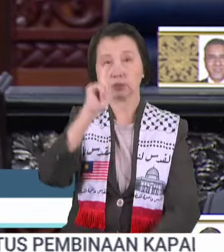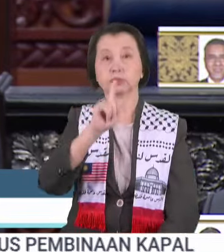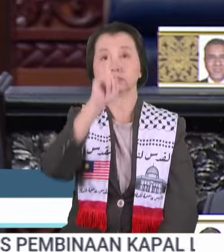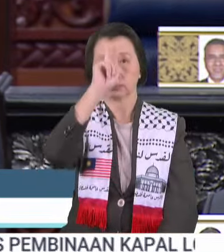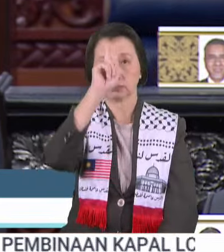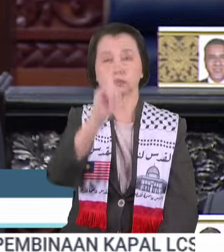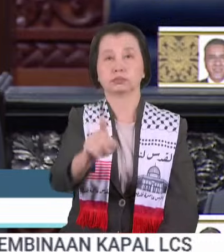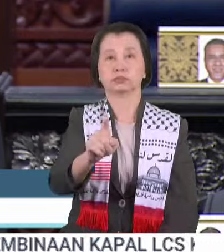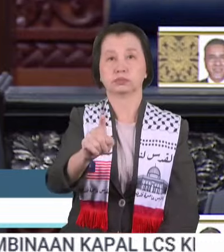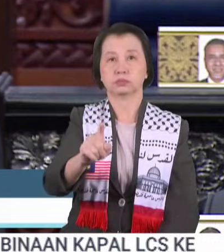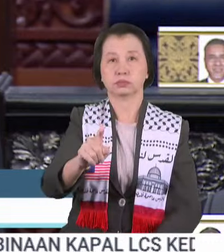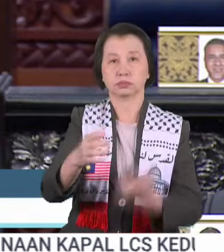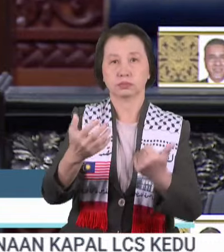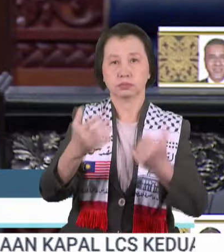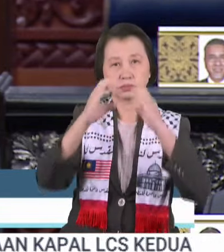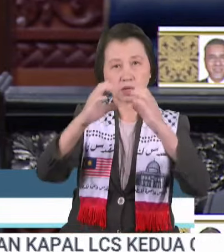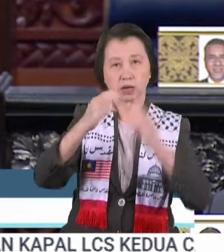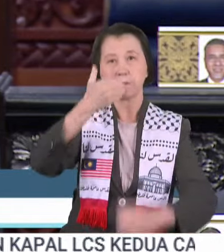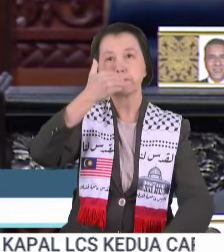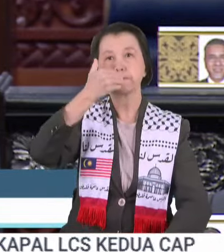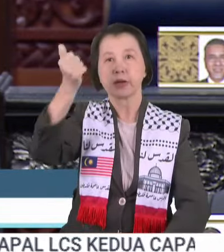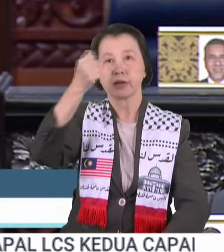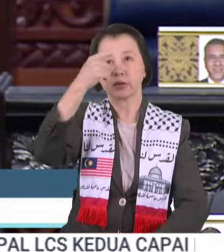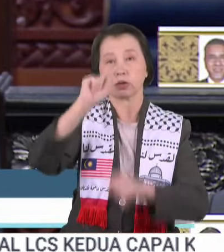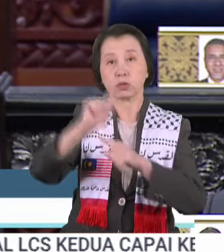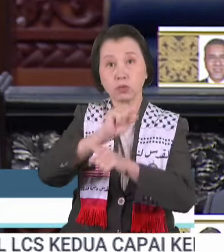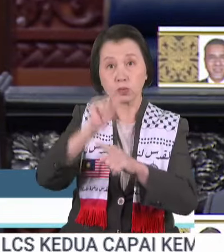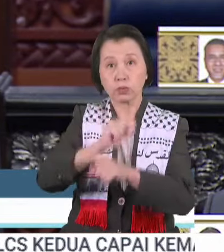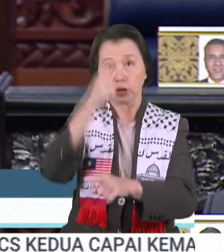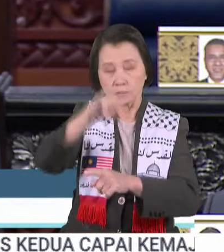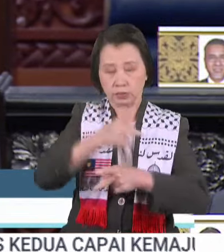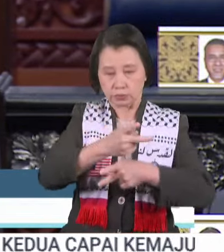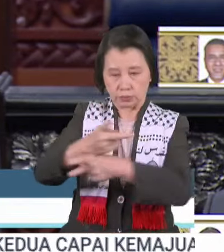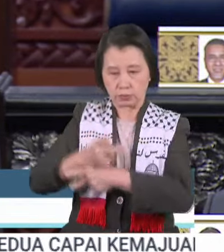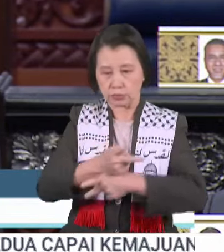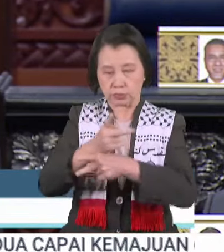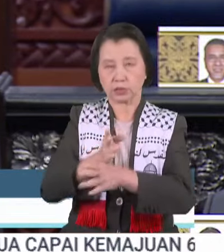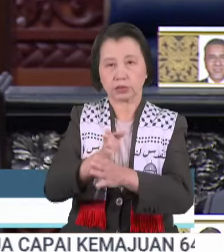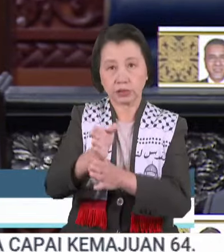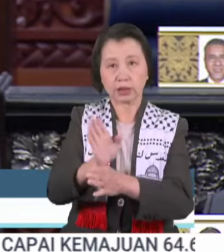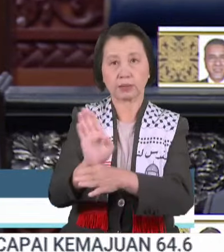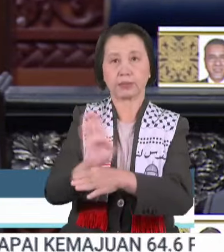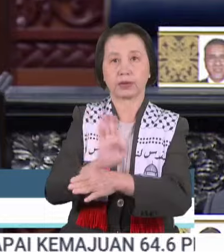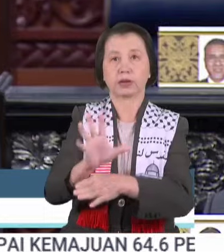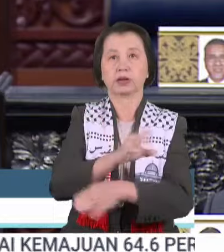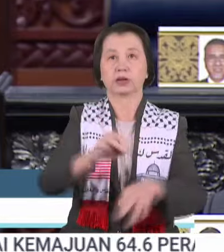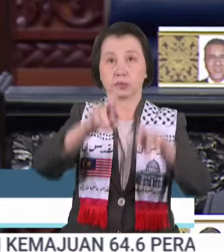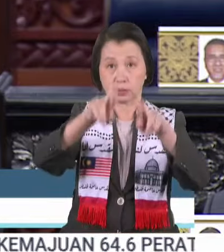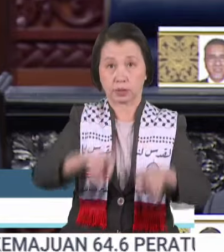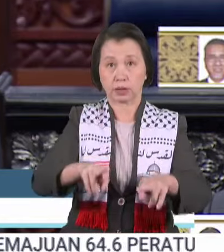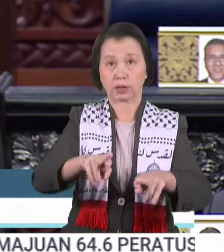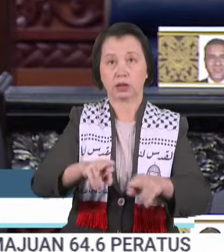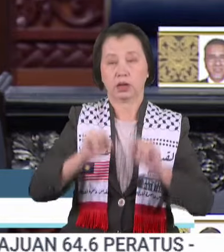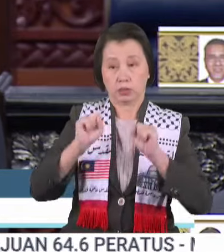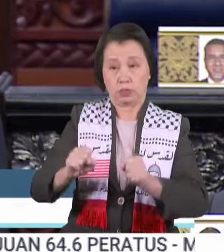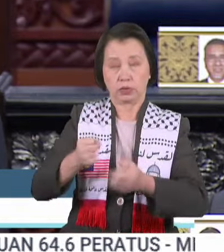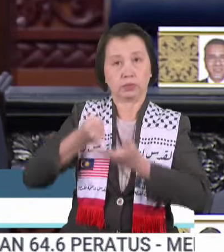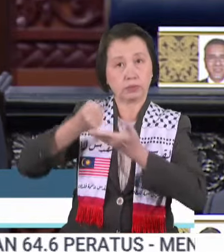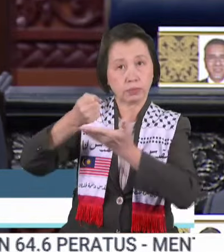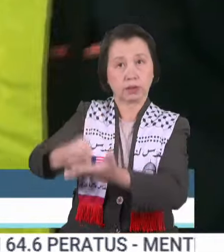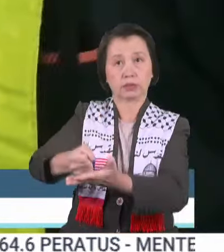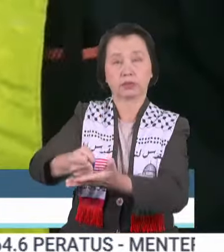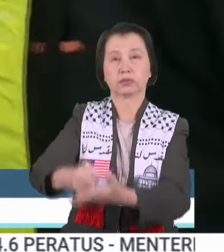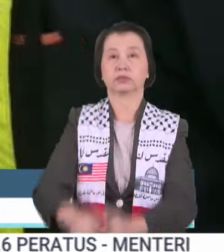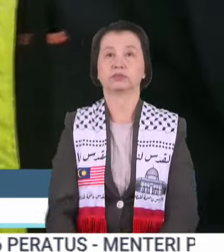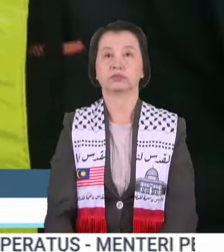memastikan mekanisme terbaik digunakan untuk melindungi sektor perniagaan dan rakyat yang layak dibantu.